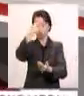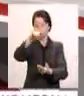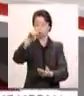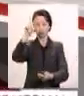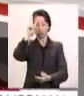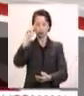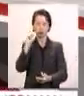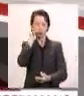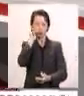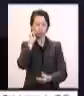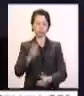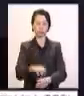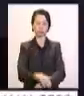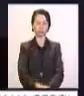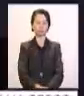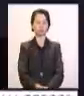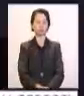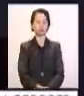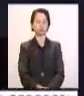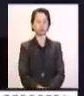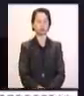Vietnam.